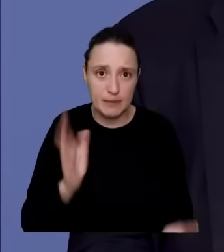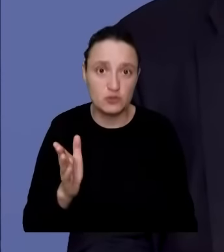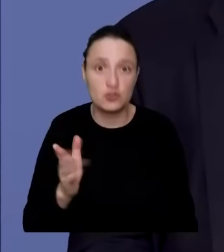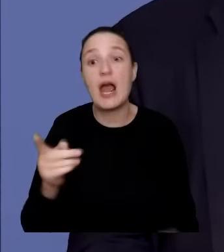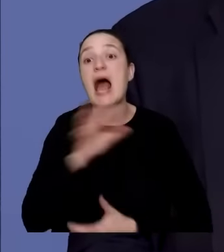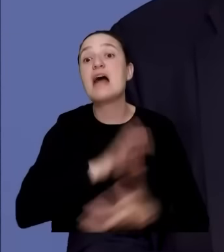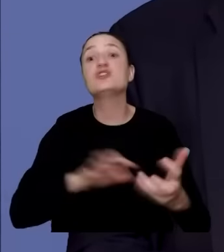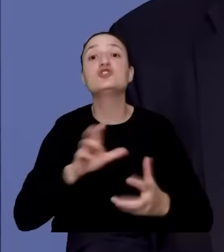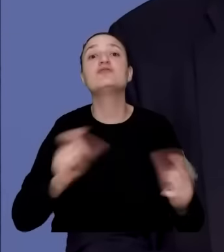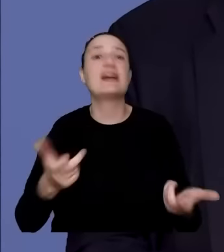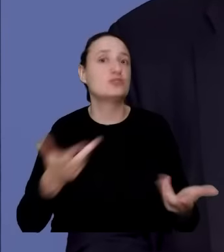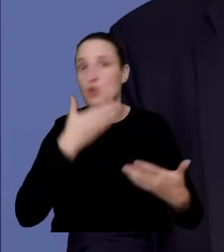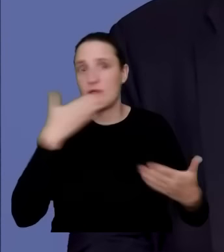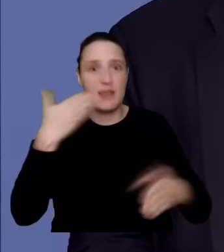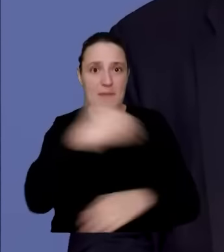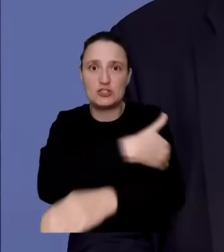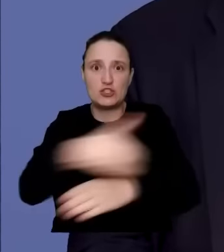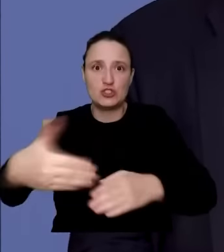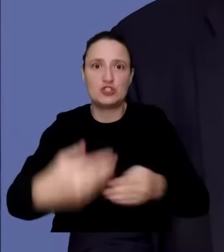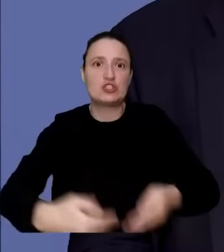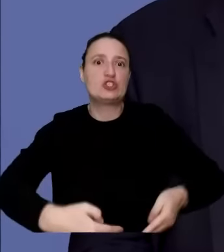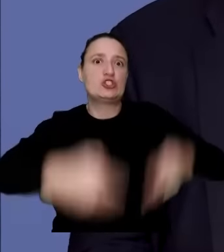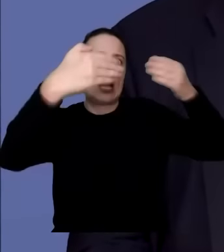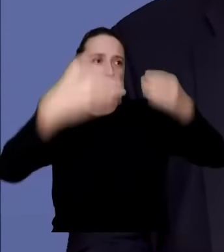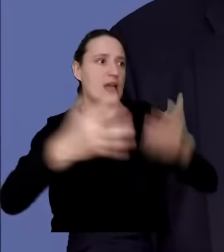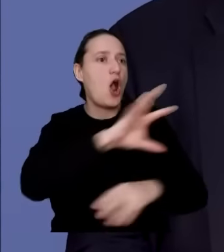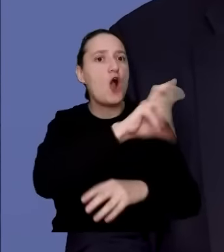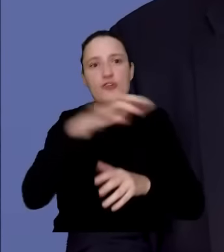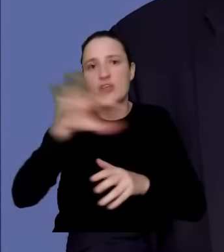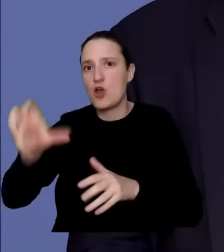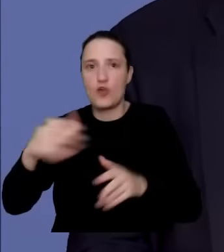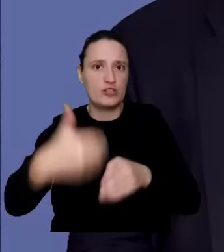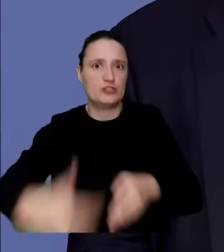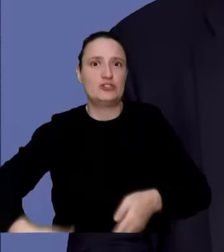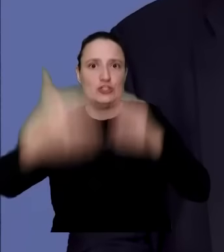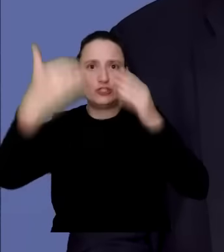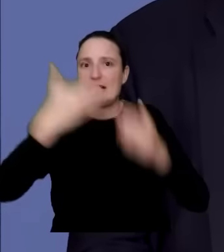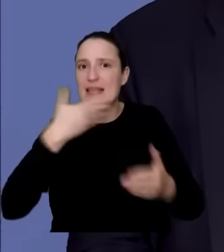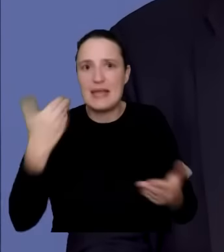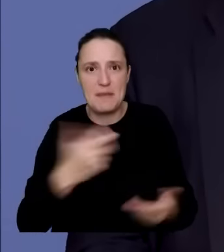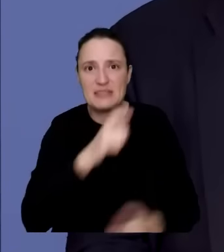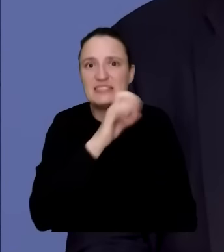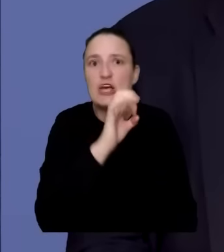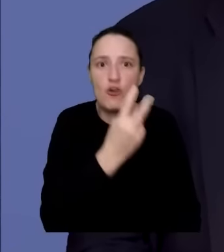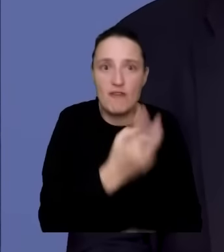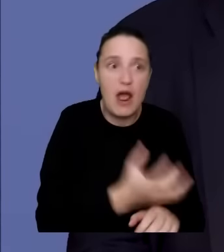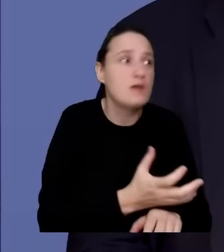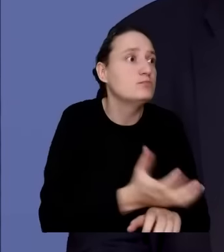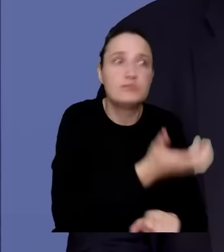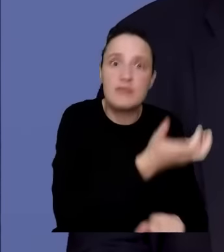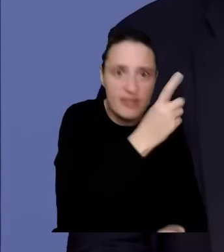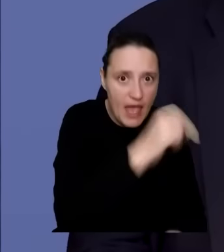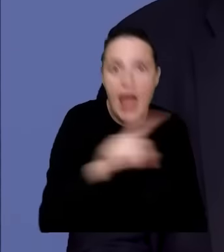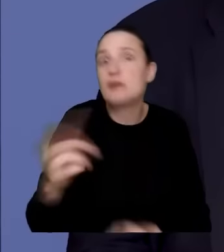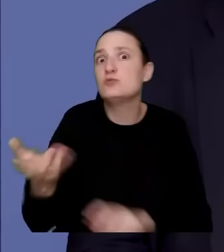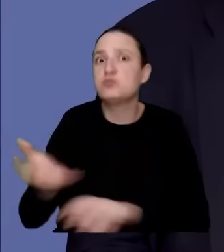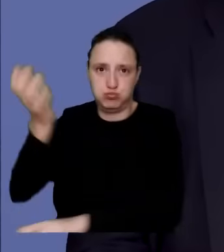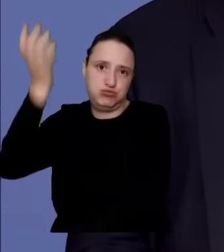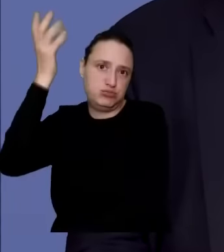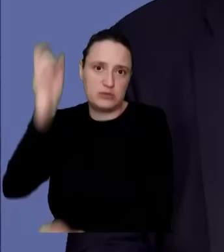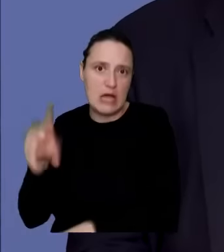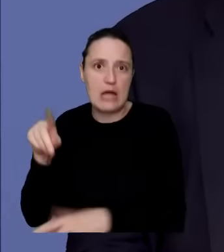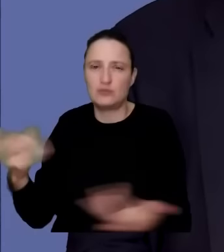przecież nie ma ścian między kontynentami i to ta neutralność jest fikcją wtedy więc ja uważam że pani